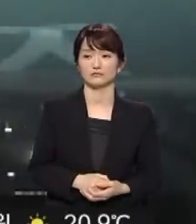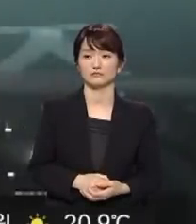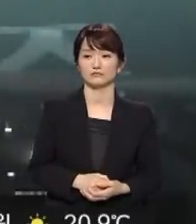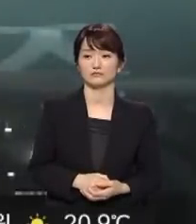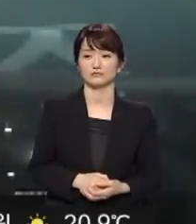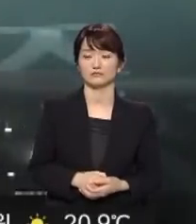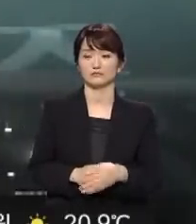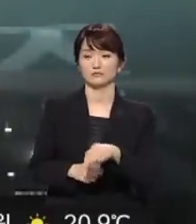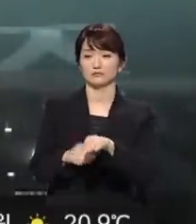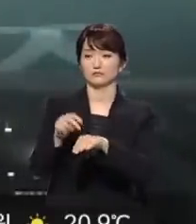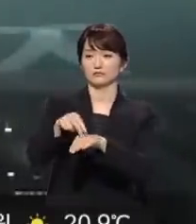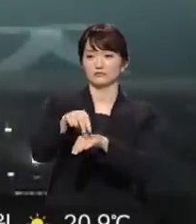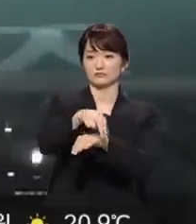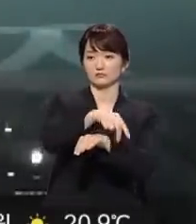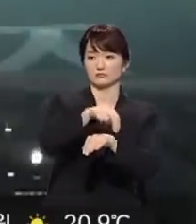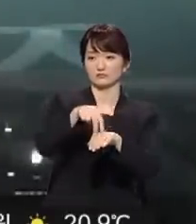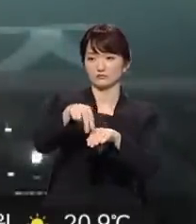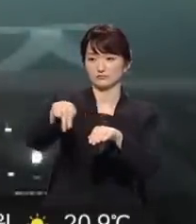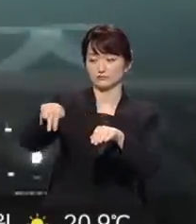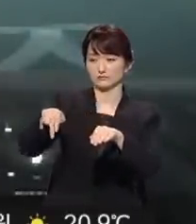뭐야?